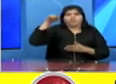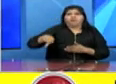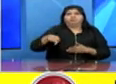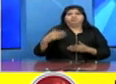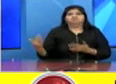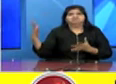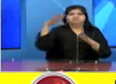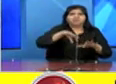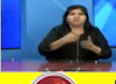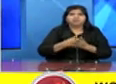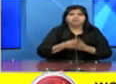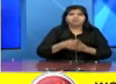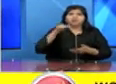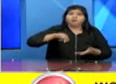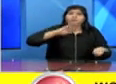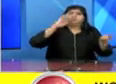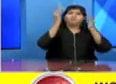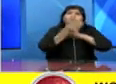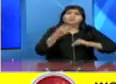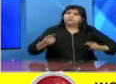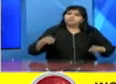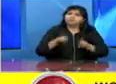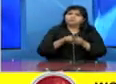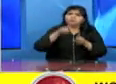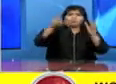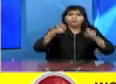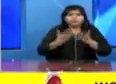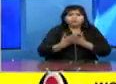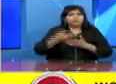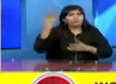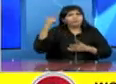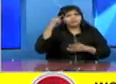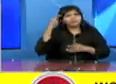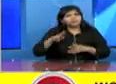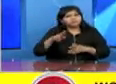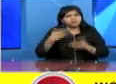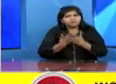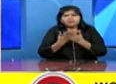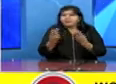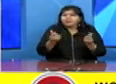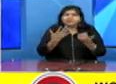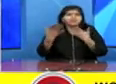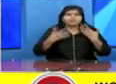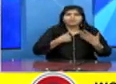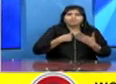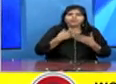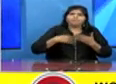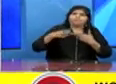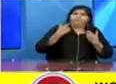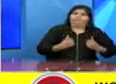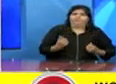जाएगा। दुनिया भर में बहुत से लोगों को कुछ इसी तरह की खुशफहमी